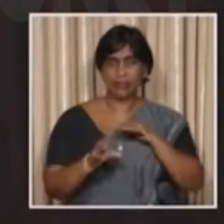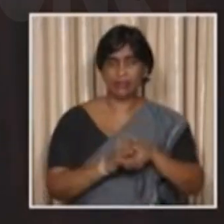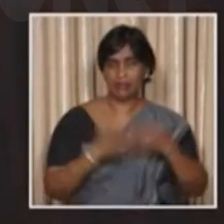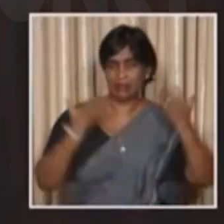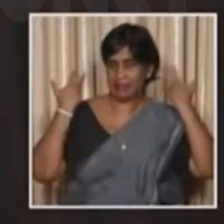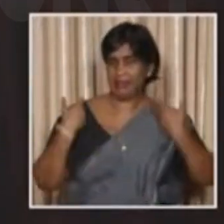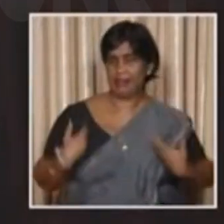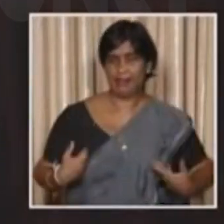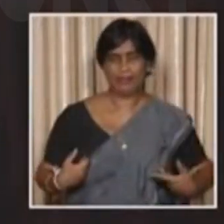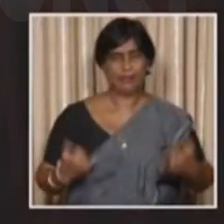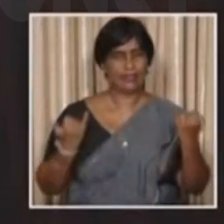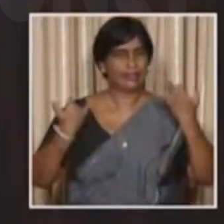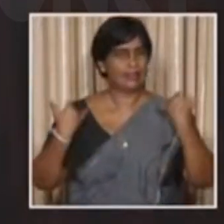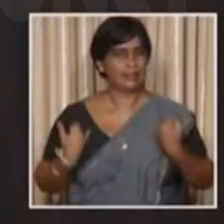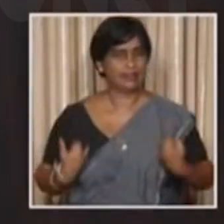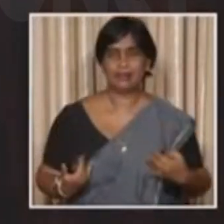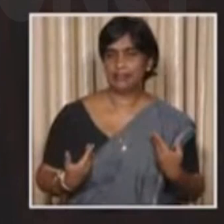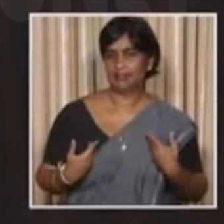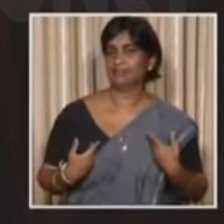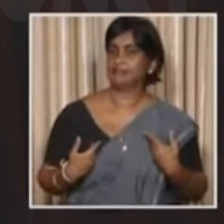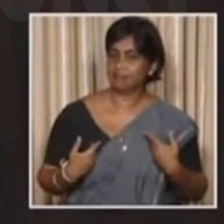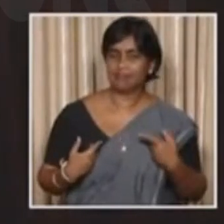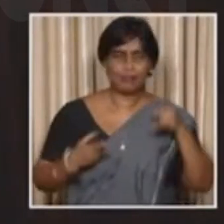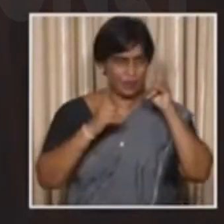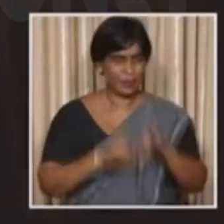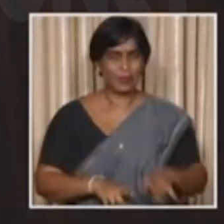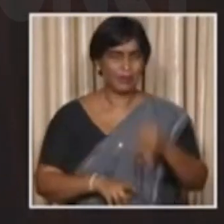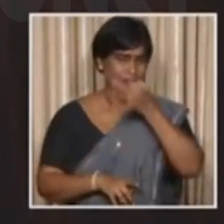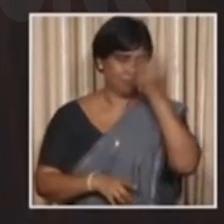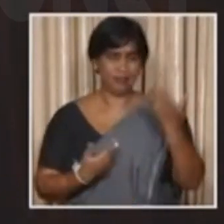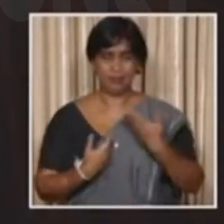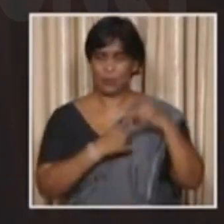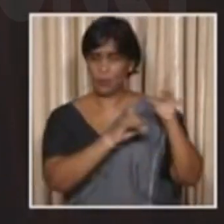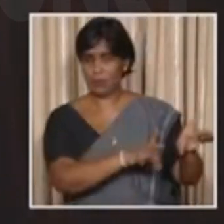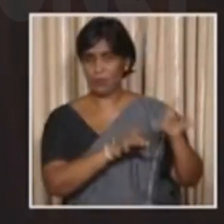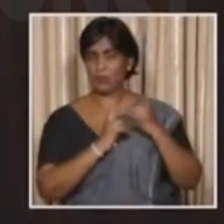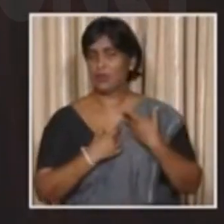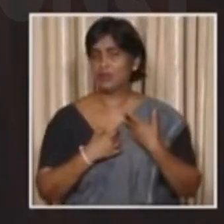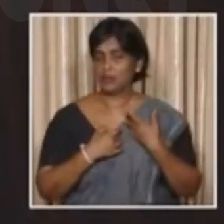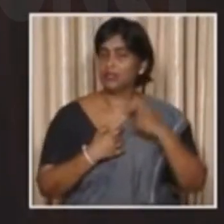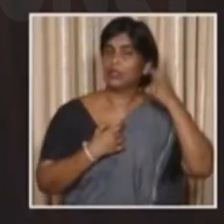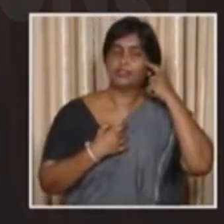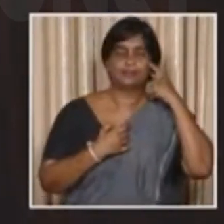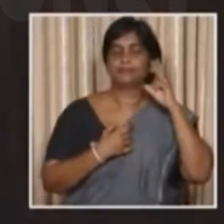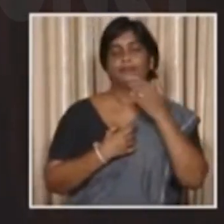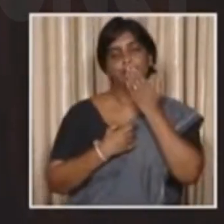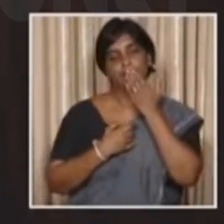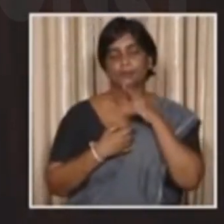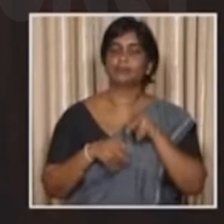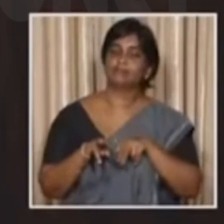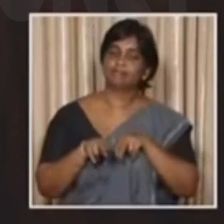ඇඟ පුරා ජරාව ගෑවෙනව නේද මූ වගේ මාත් ගඳ ගහයි නේද කියලා හිතලා එතන නිහඬව